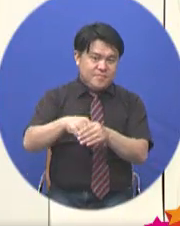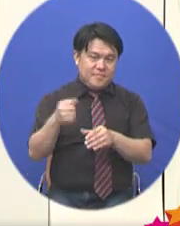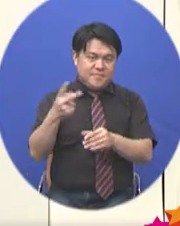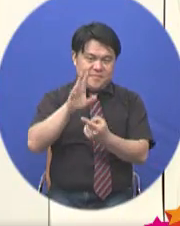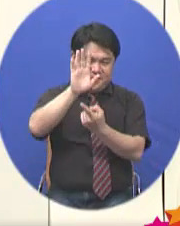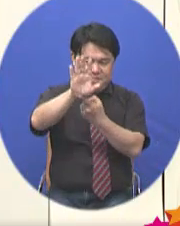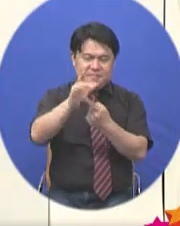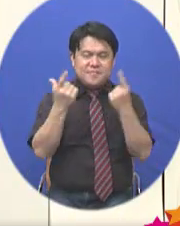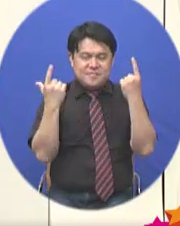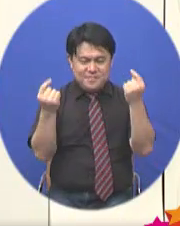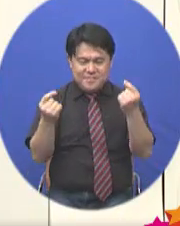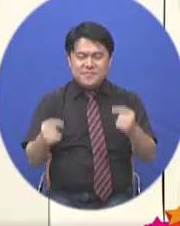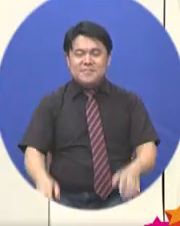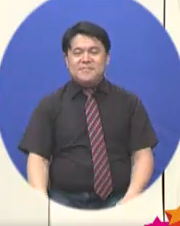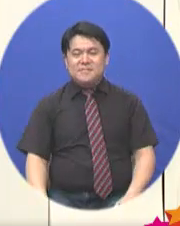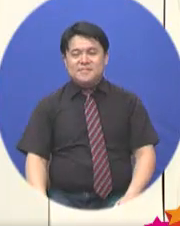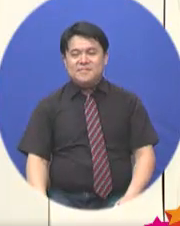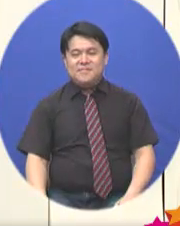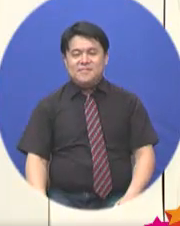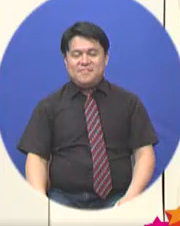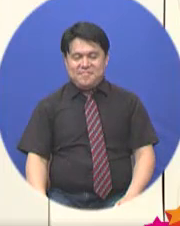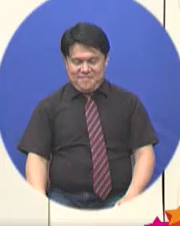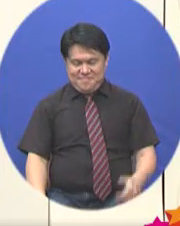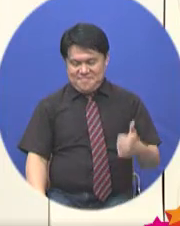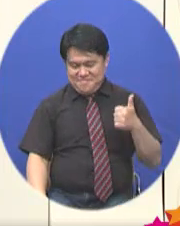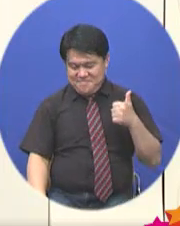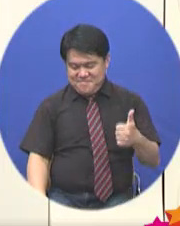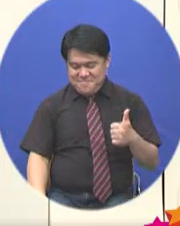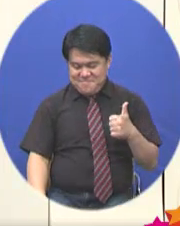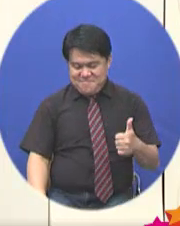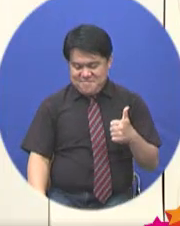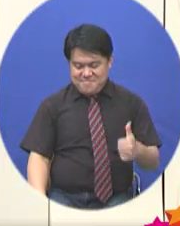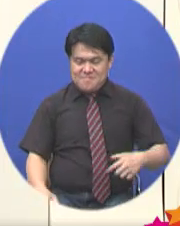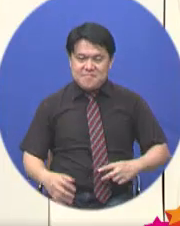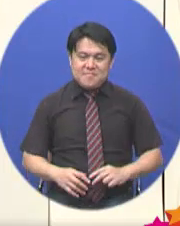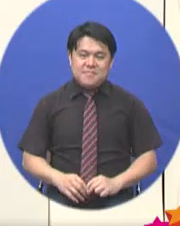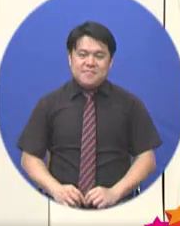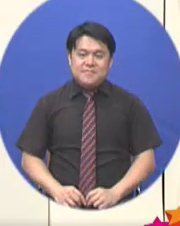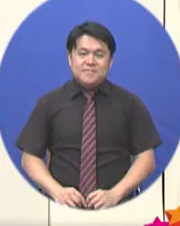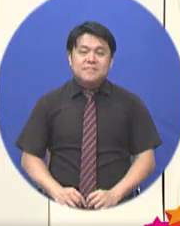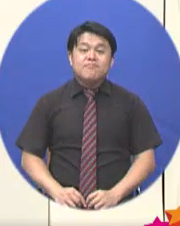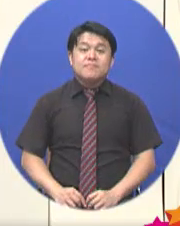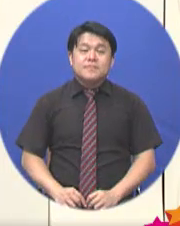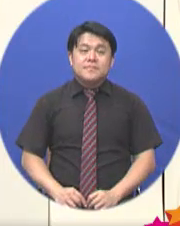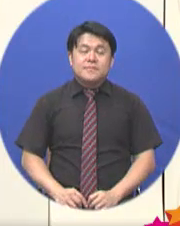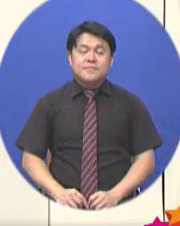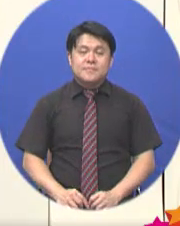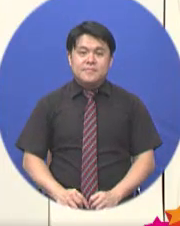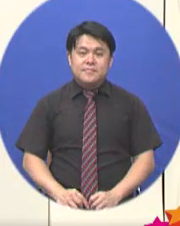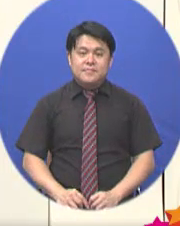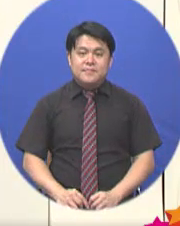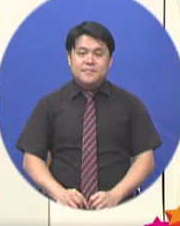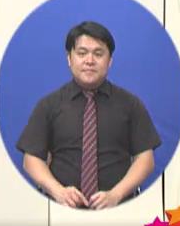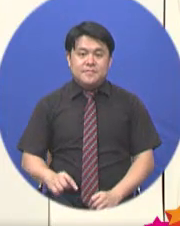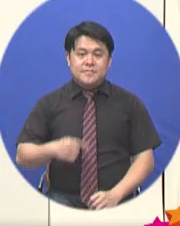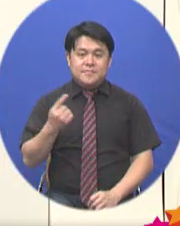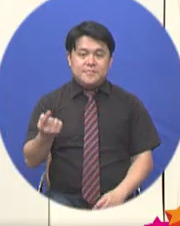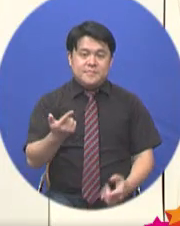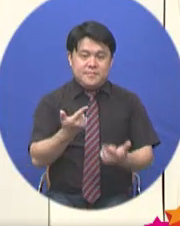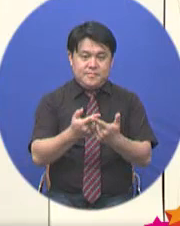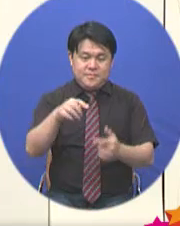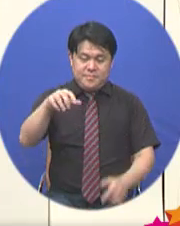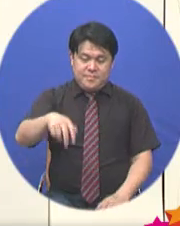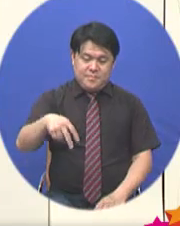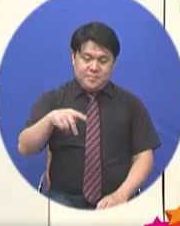다시 재탄생시킨 스님이에요. 그러게요. 이야, 예. 네, 대단하시죠? 자, 이번에는 부산